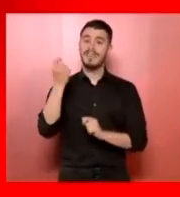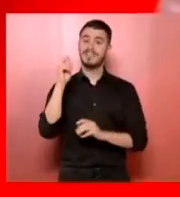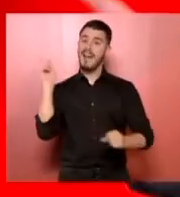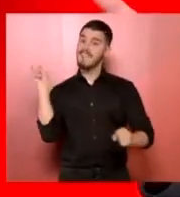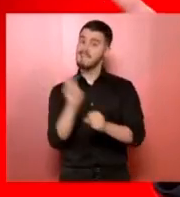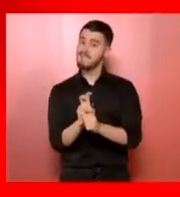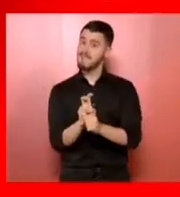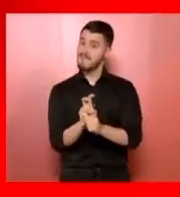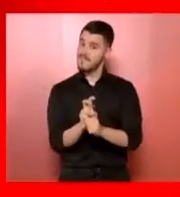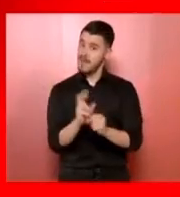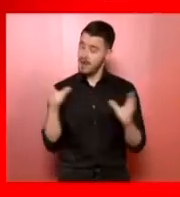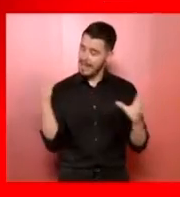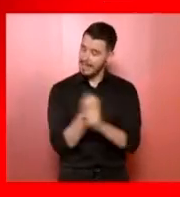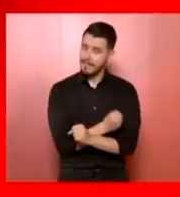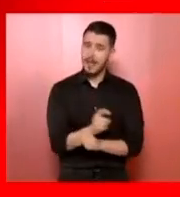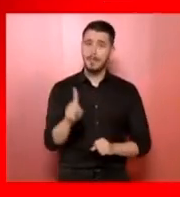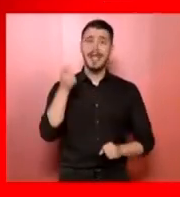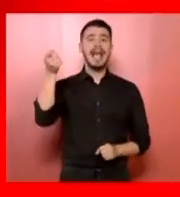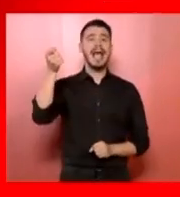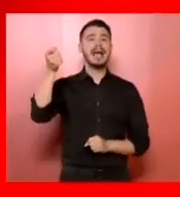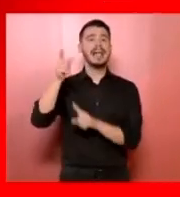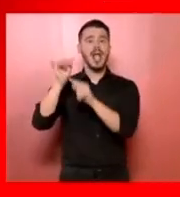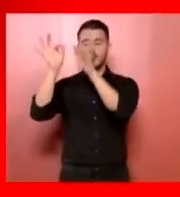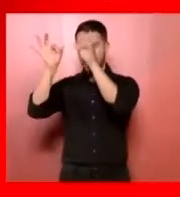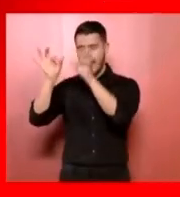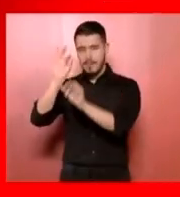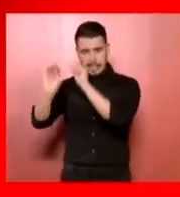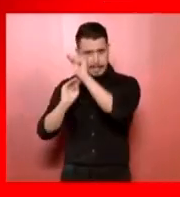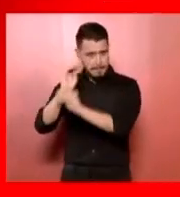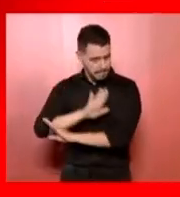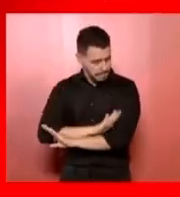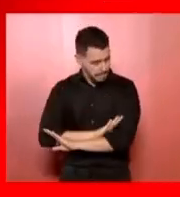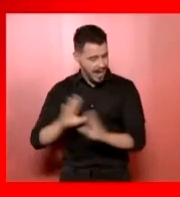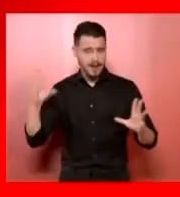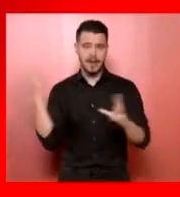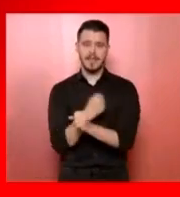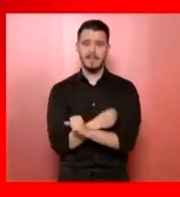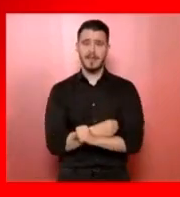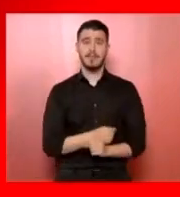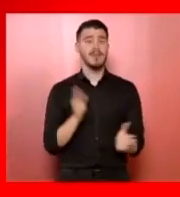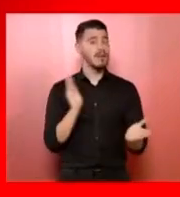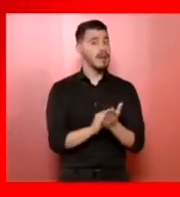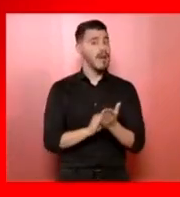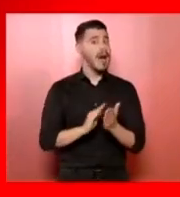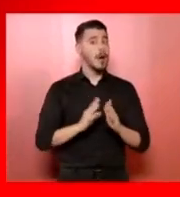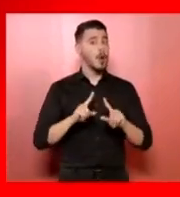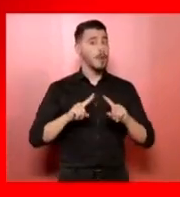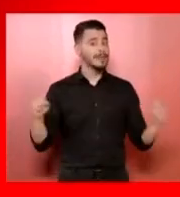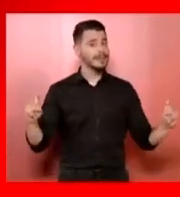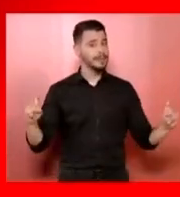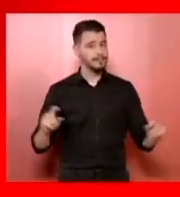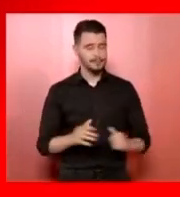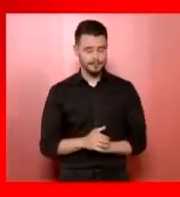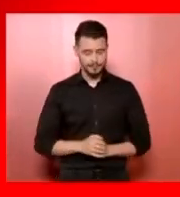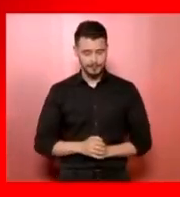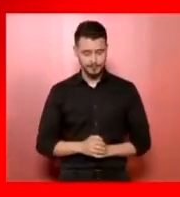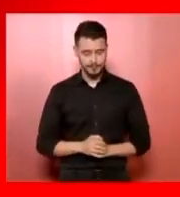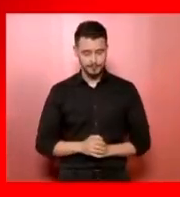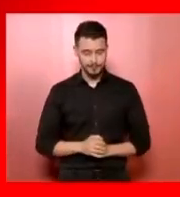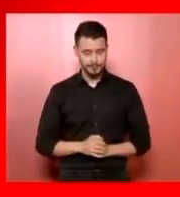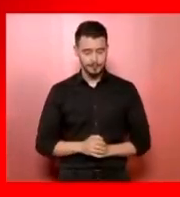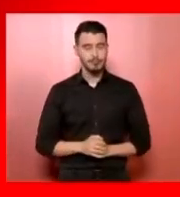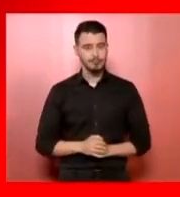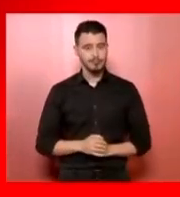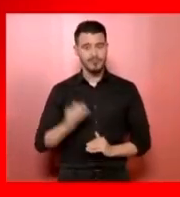να ρυθμίσουμε το χρέος. Κάναμε όμως κάτι άλλο. Το κάναμε αυτό μειώνοντας